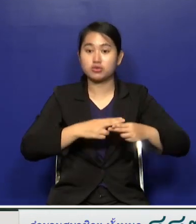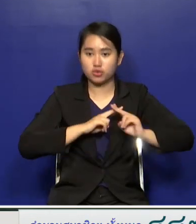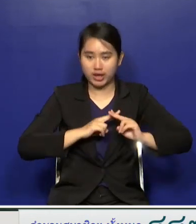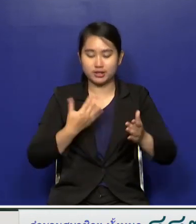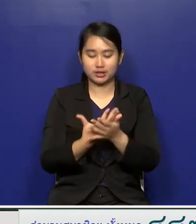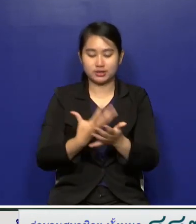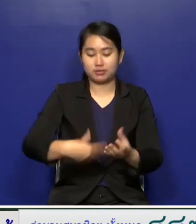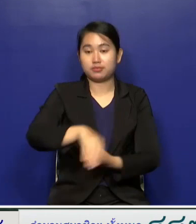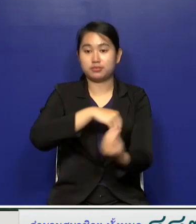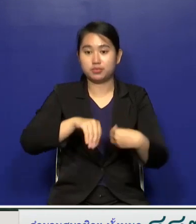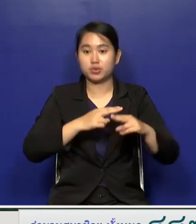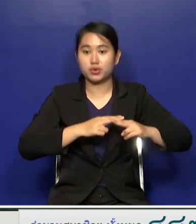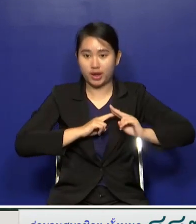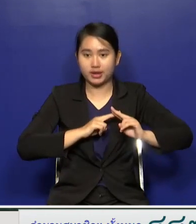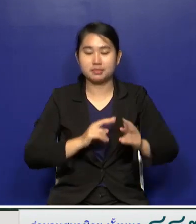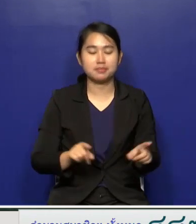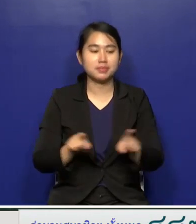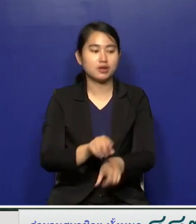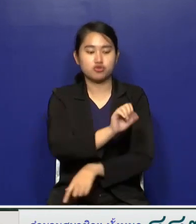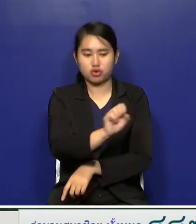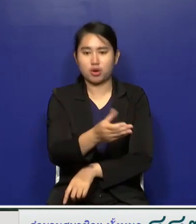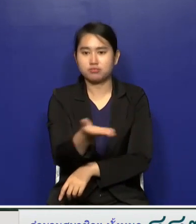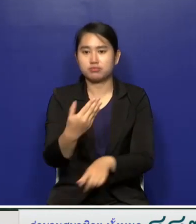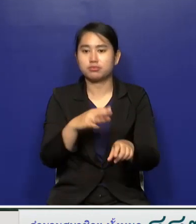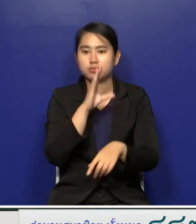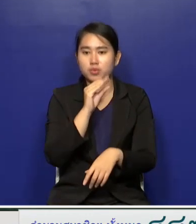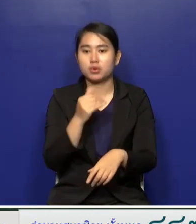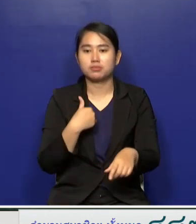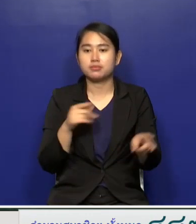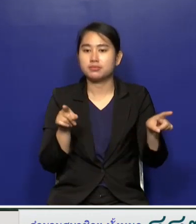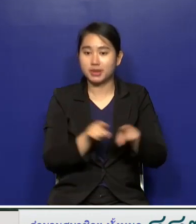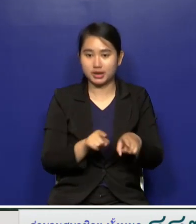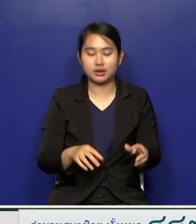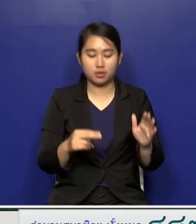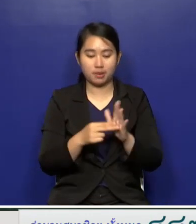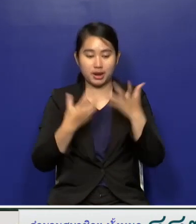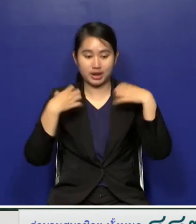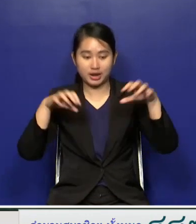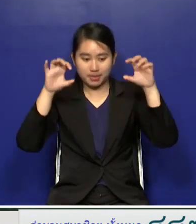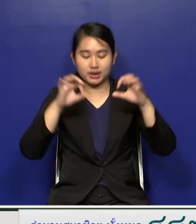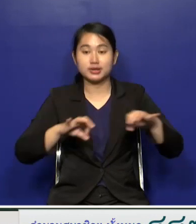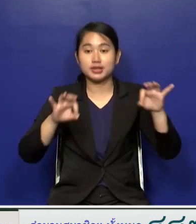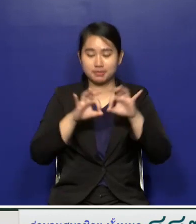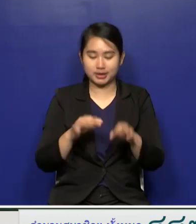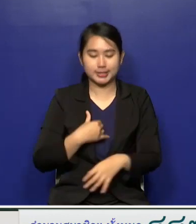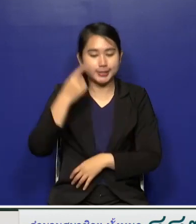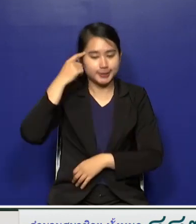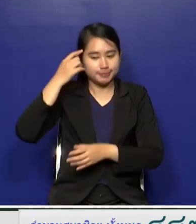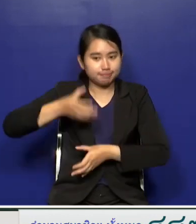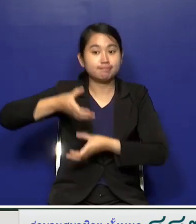กหลายคนได้พูดสิ่งเหล่านี้เป็นความใส่ใจของรัฐบาลที่จะต้องกลับมาคิดว่